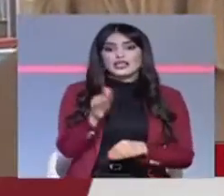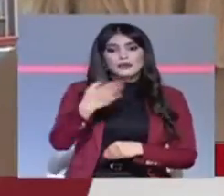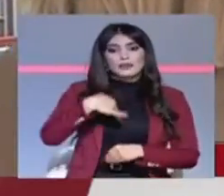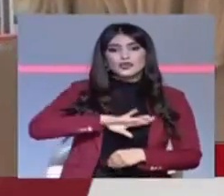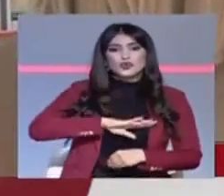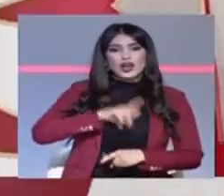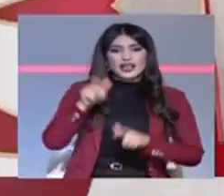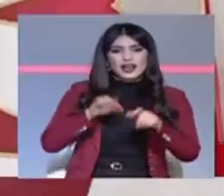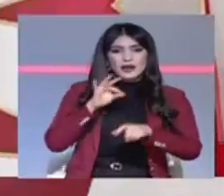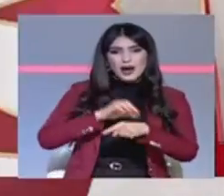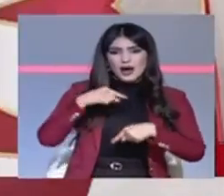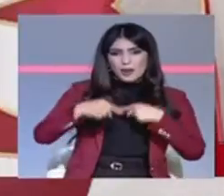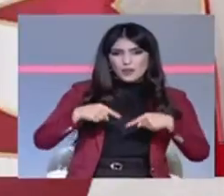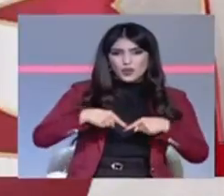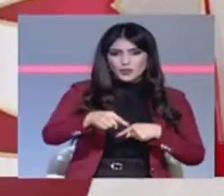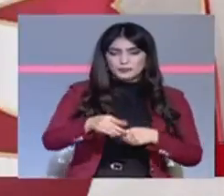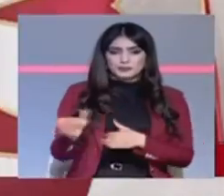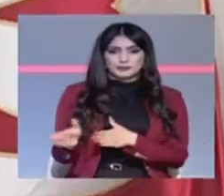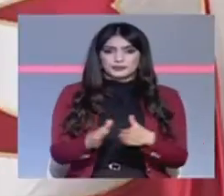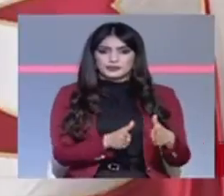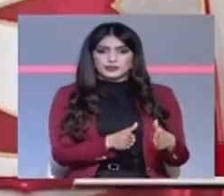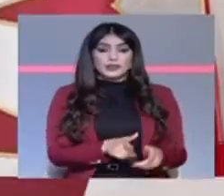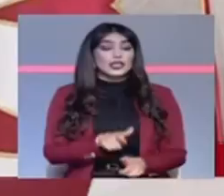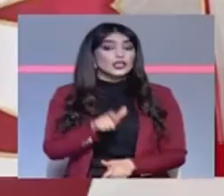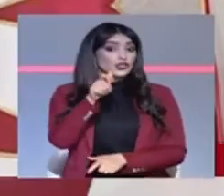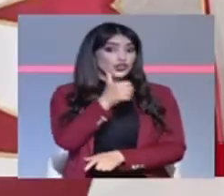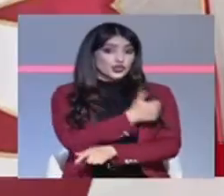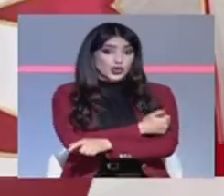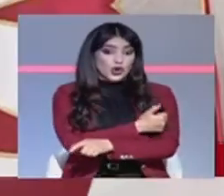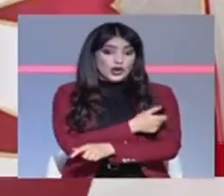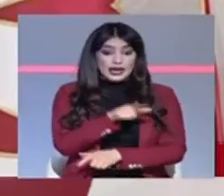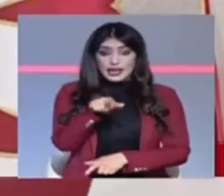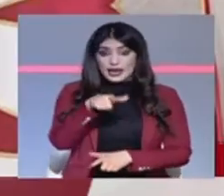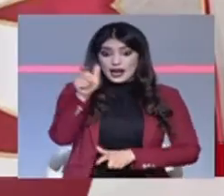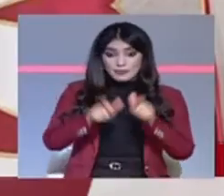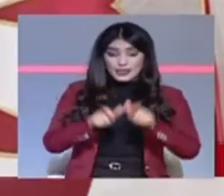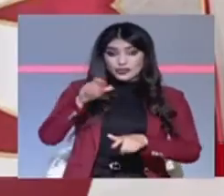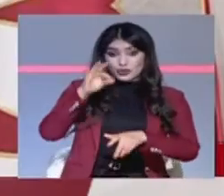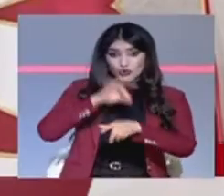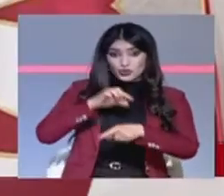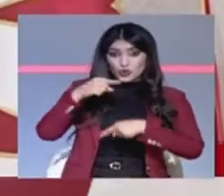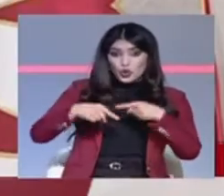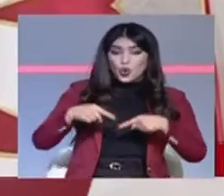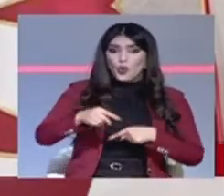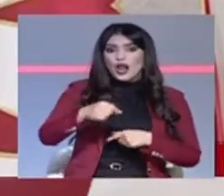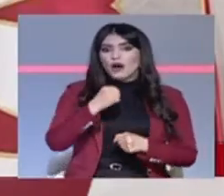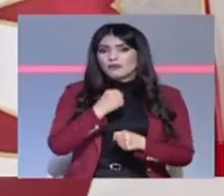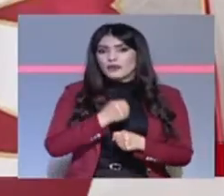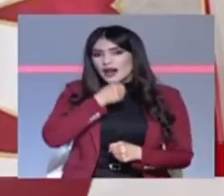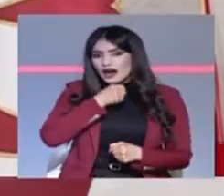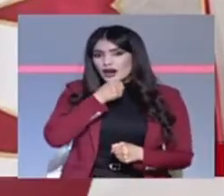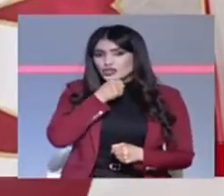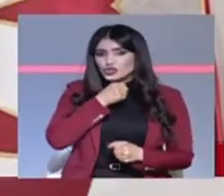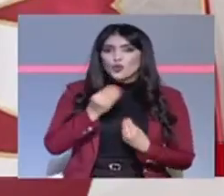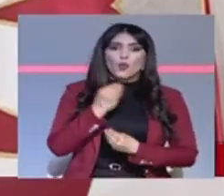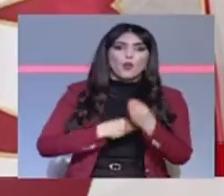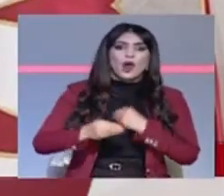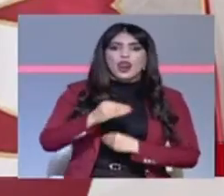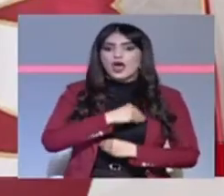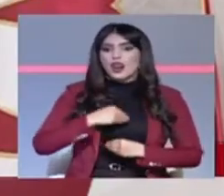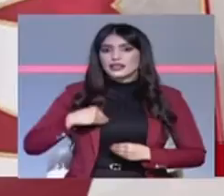الاولويه يعملوا باكستان تقدم ولا بحكم كونه اعوام صح